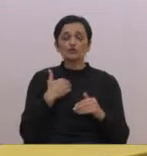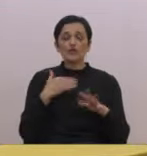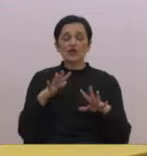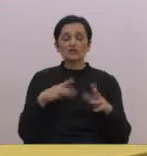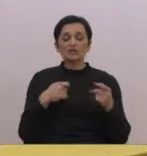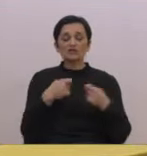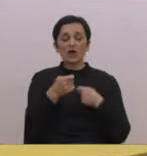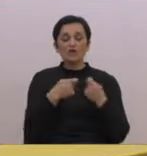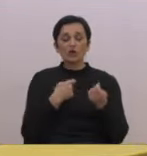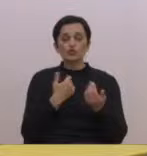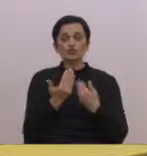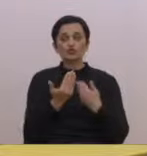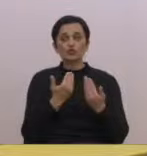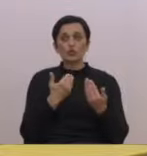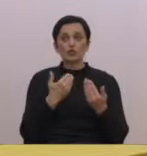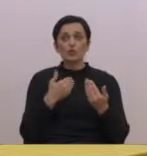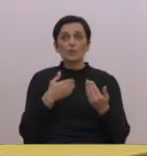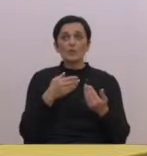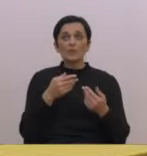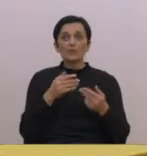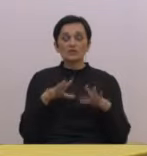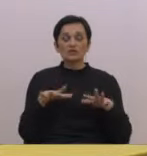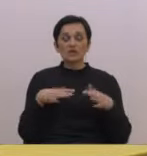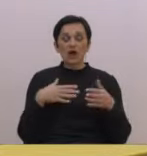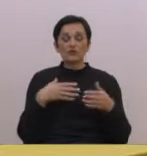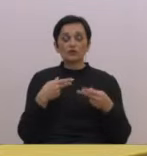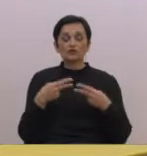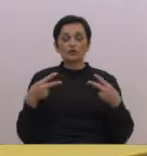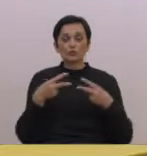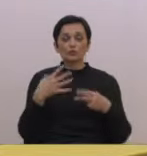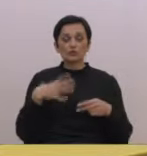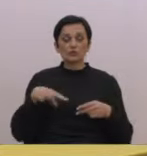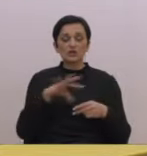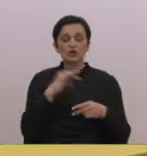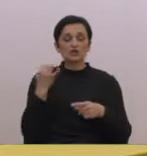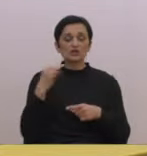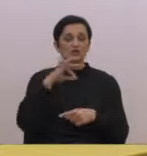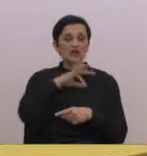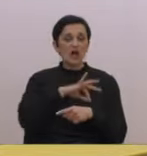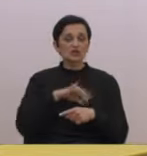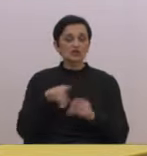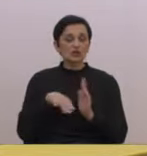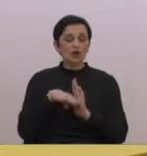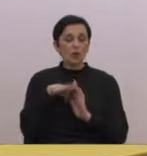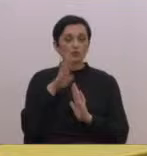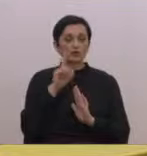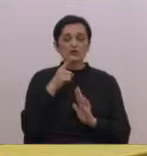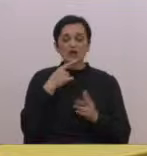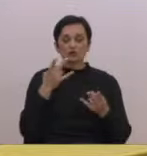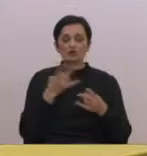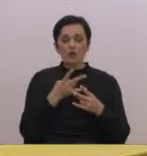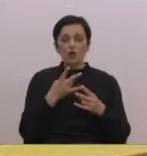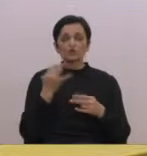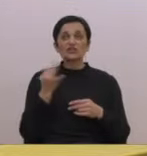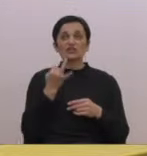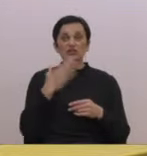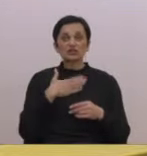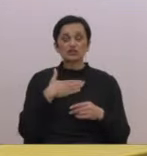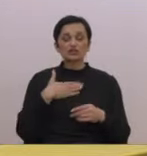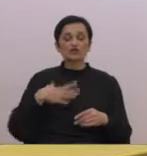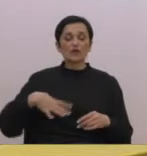ურთიერთობები ამ სავაჭრო პარტნიორთან გაუმჯობესდა საქართველოს ინტერესების სასარგებლოდ. და რა თქმა უნდა, ეს ისევ ინტერესია ჩვენი